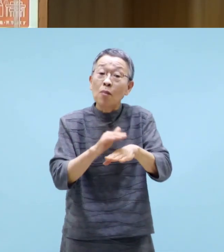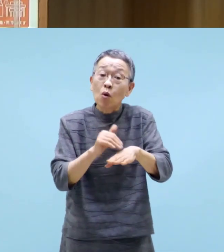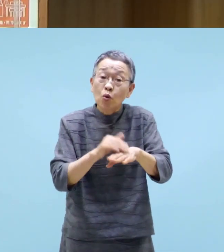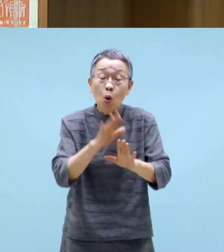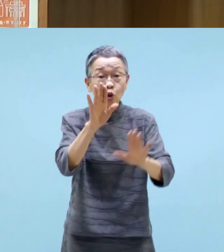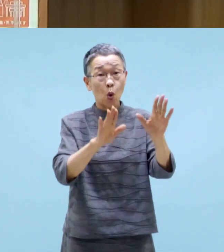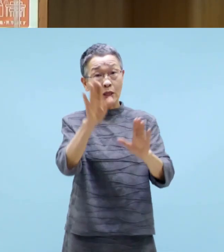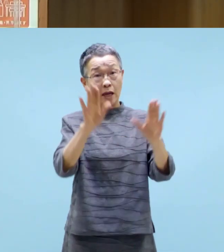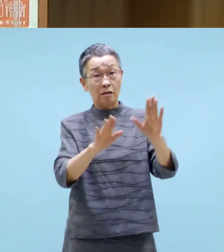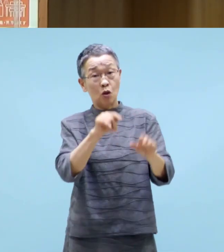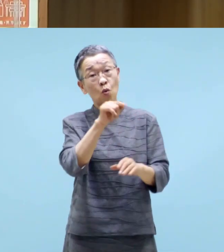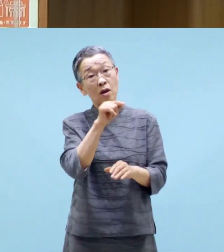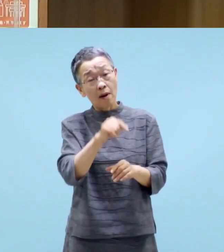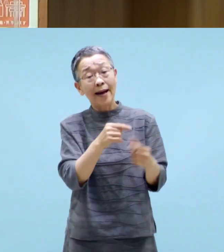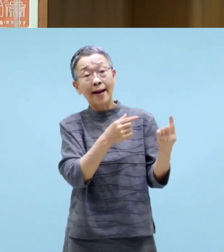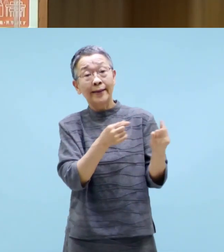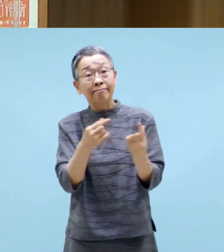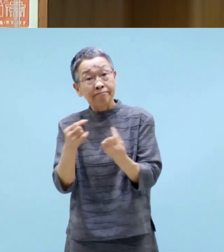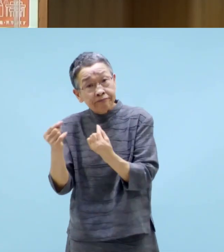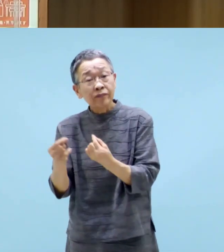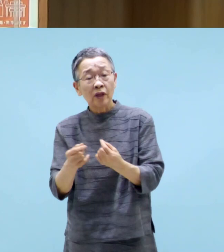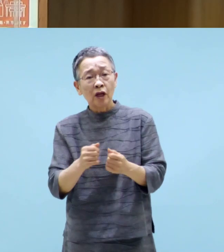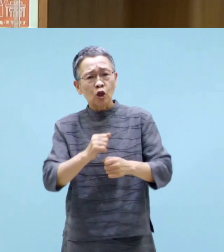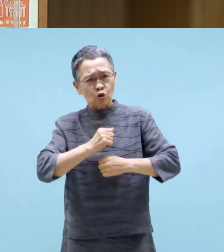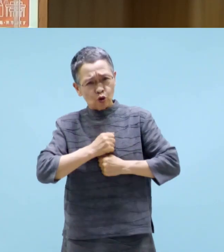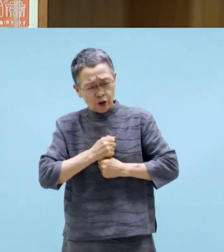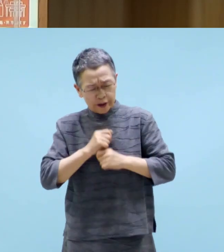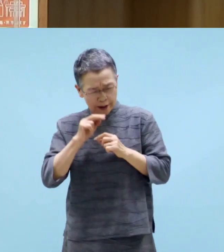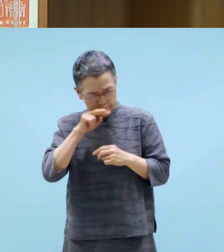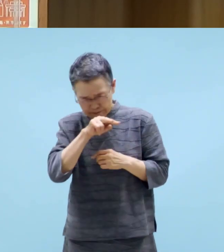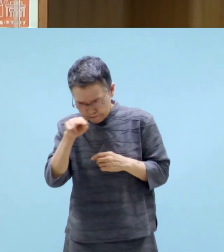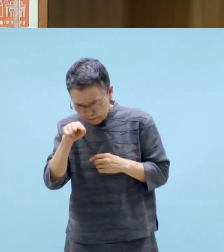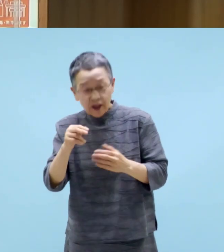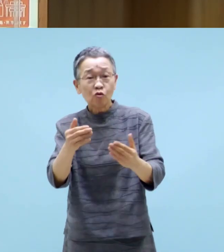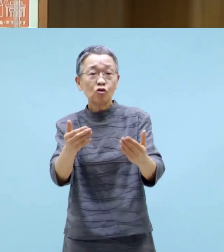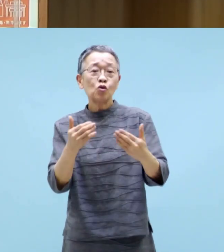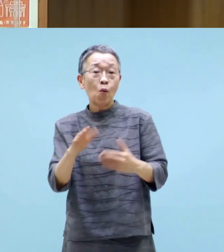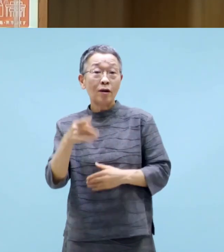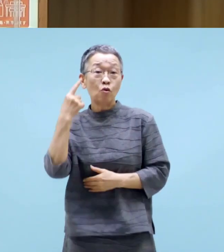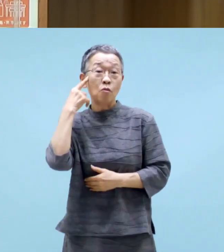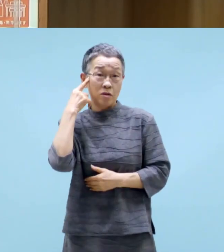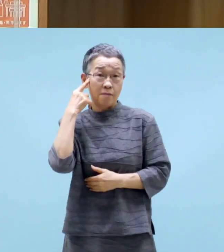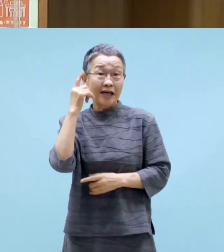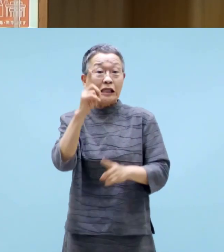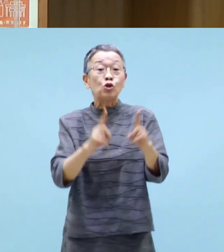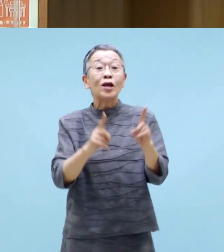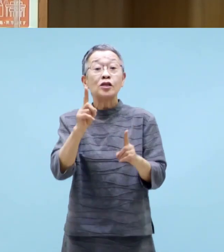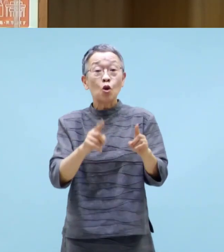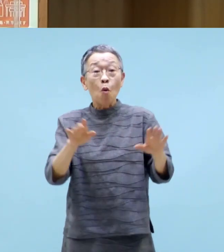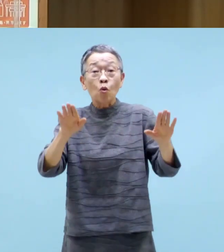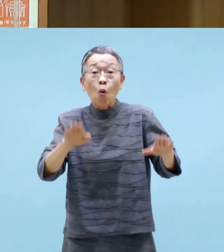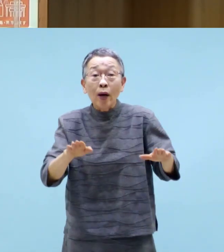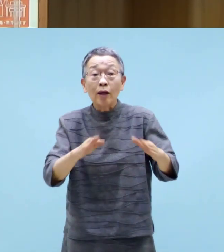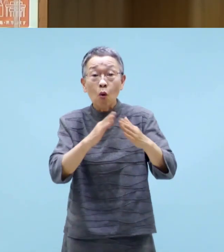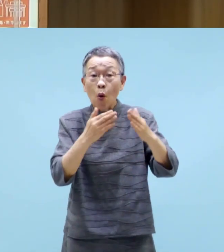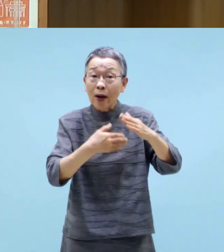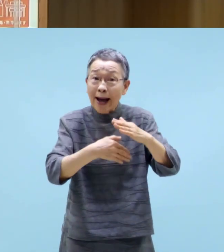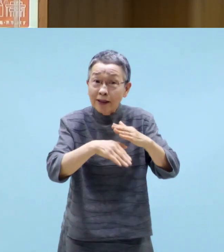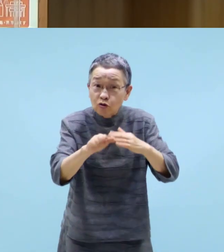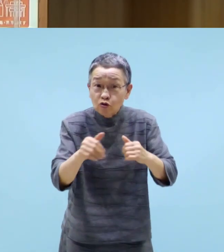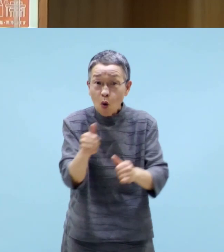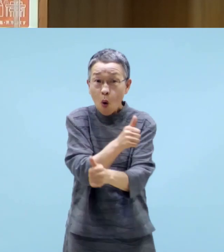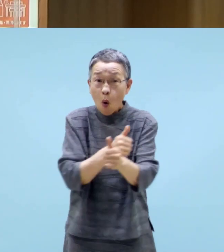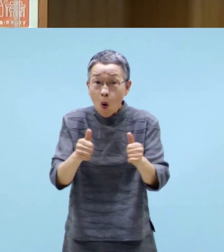然あの、まあ、注視しなきゃいけないと思ってますし、まあ、いずれにしても今回の外出自粛、往来自粛につい